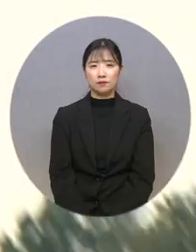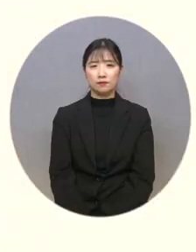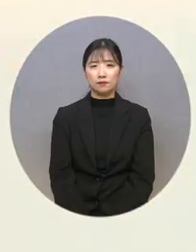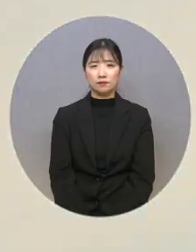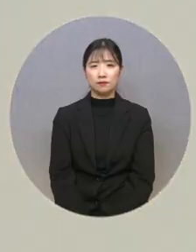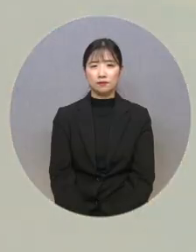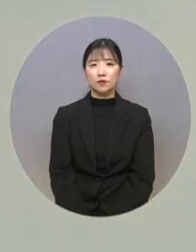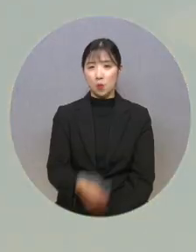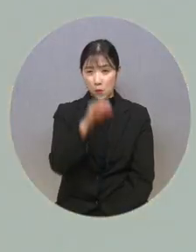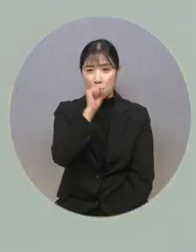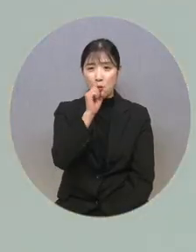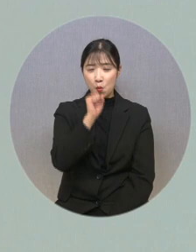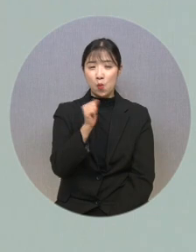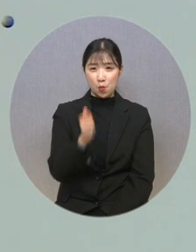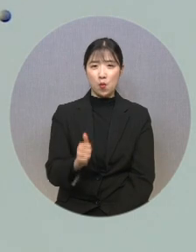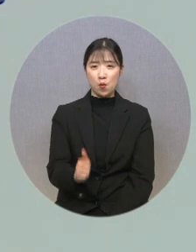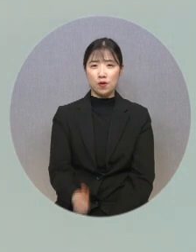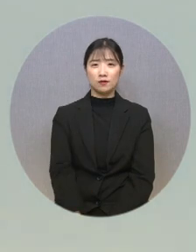샷! 와!